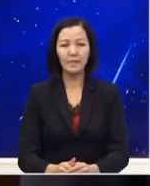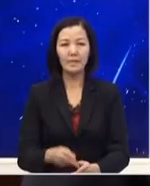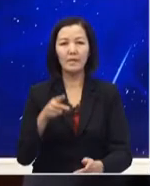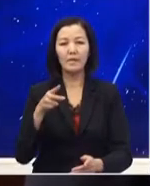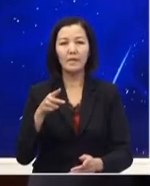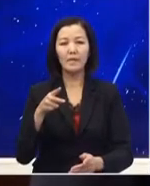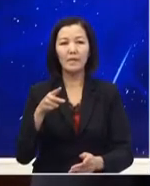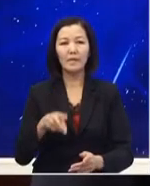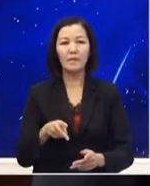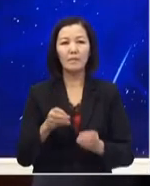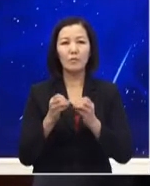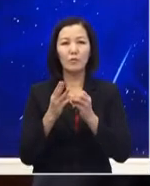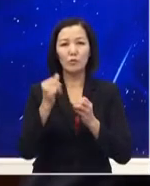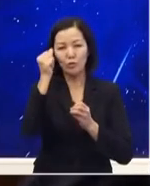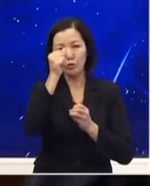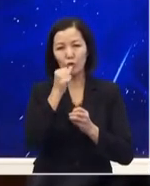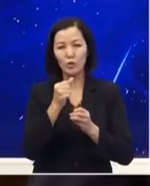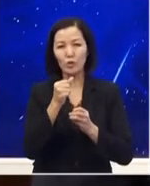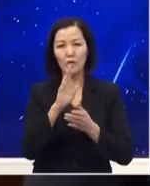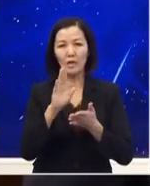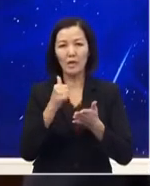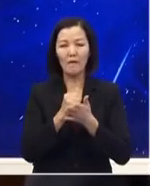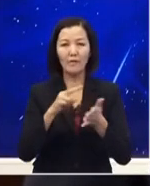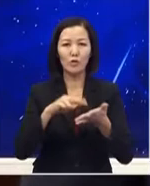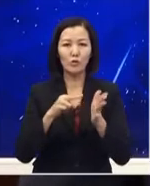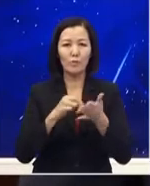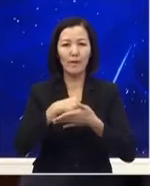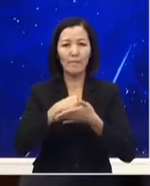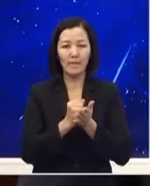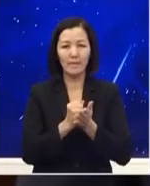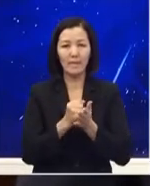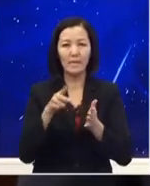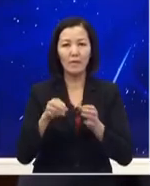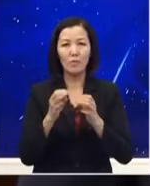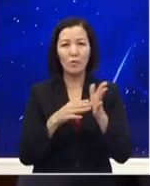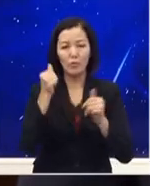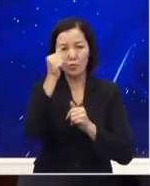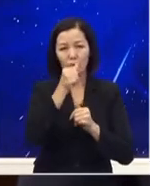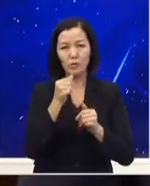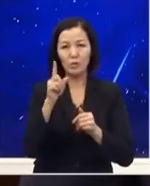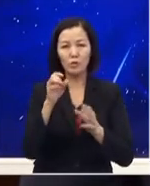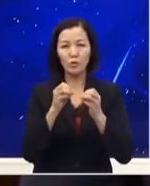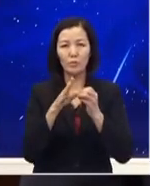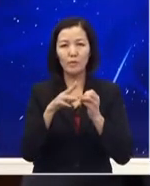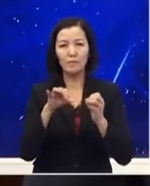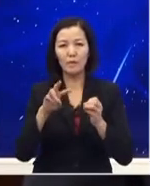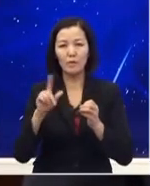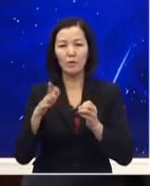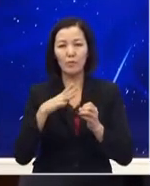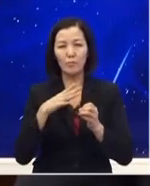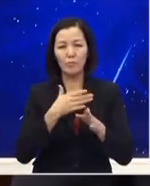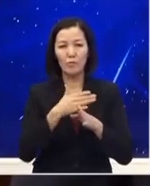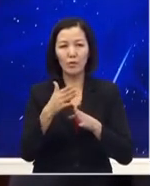2013 жылы, 13 жылы бас жоба бекітілген. 2019 жылы облыстық бюджеттен 115 миллион теңге пайыздығы